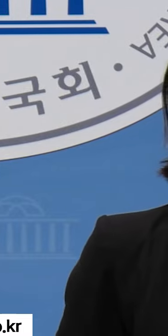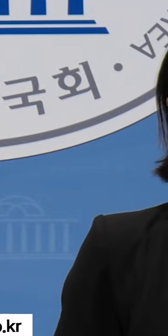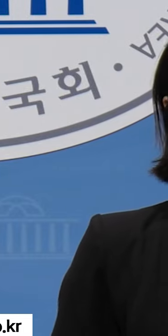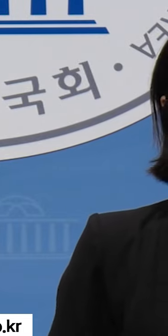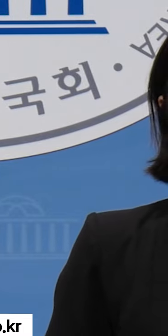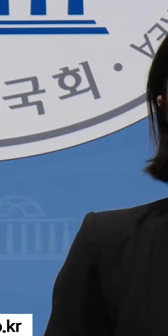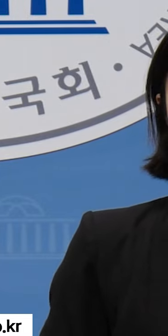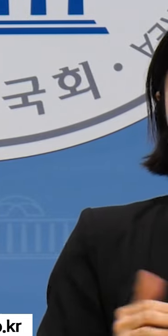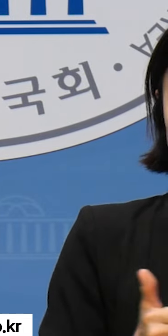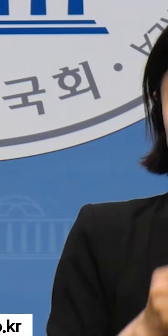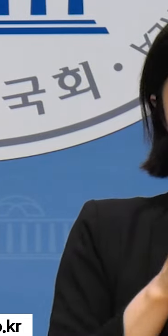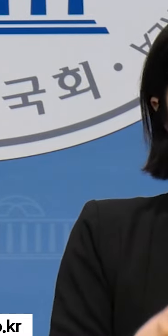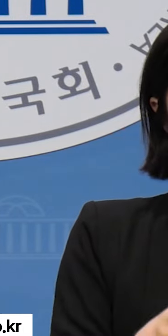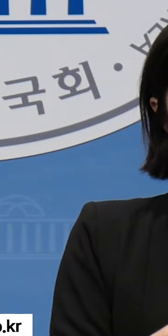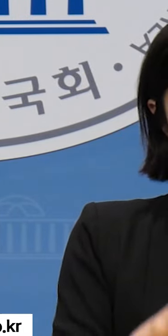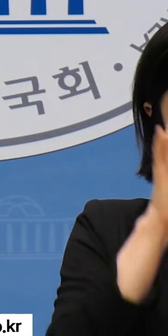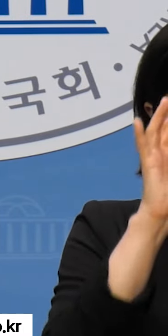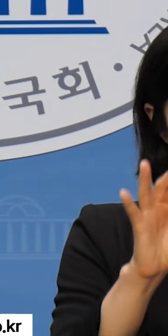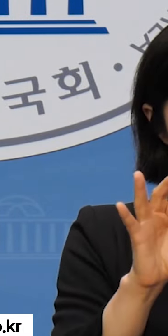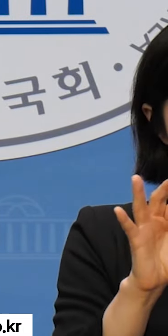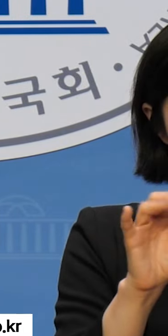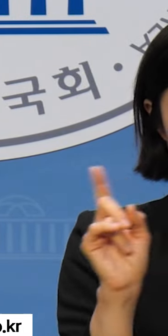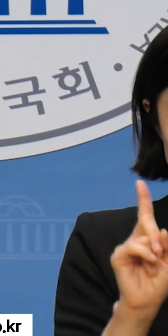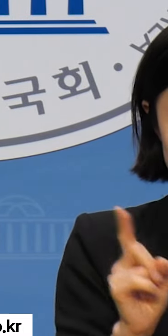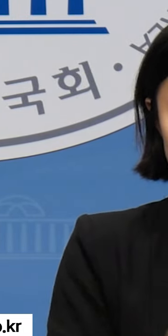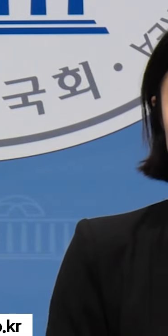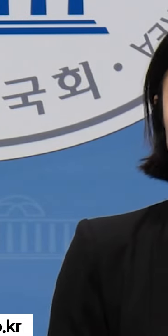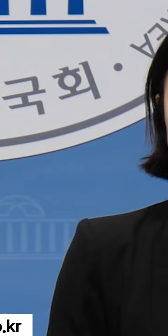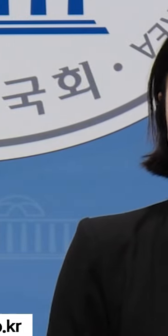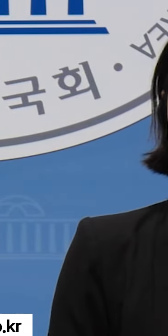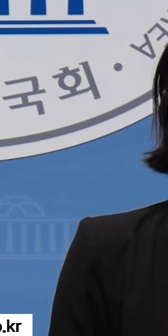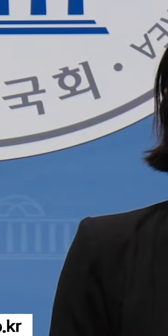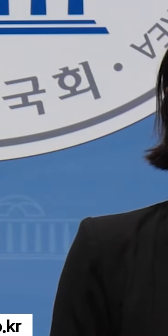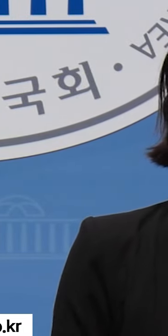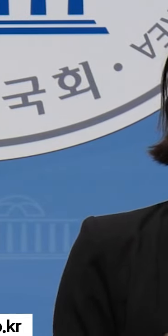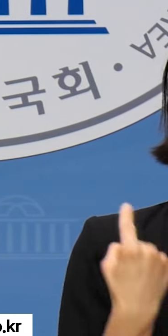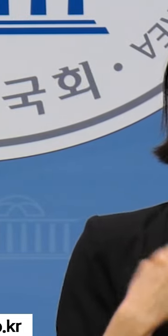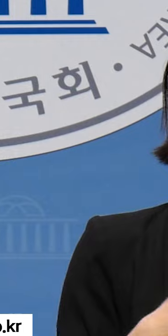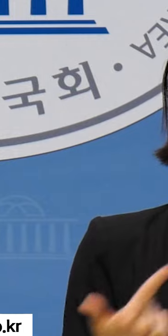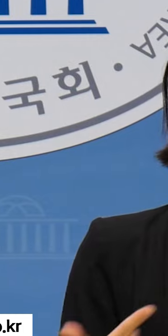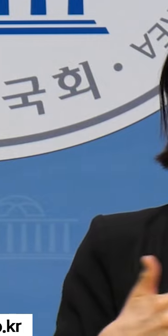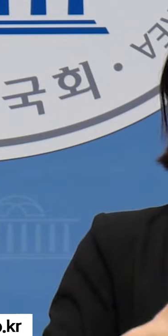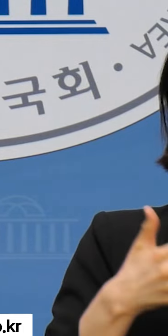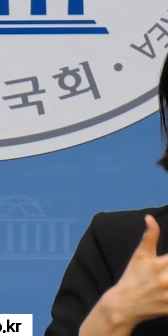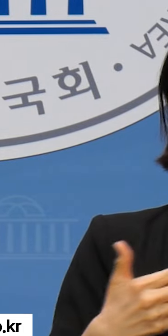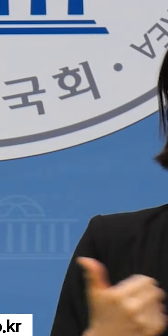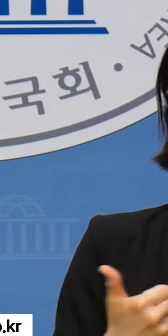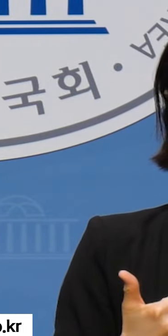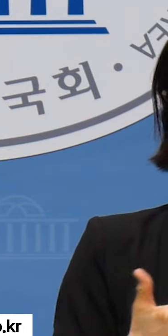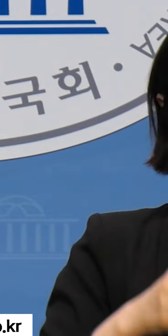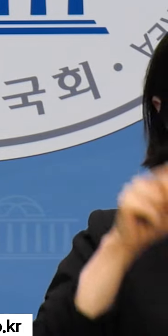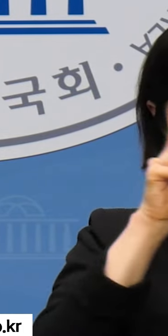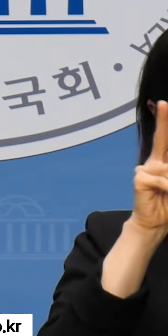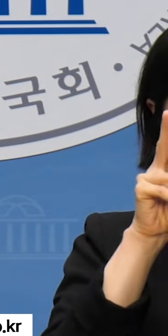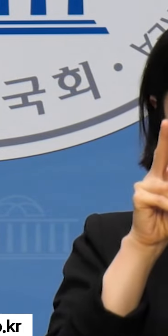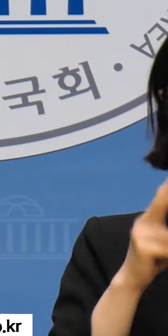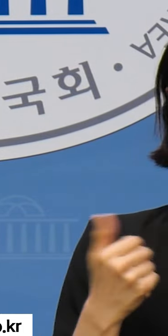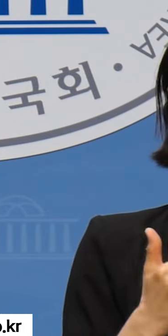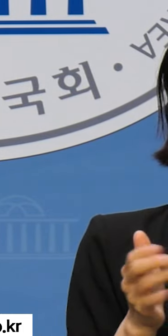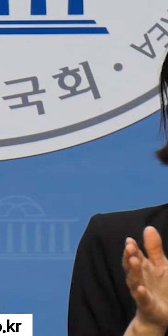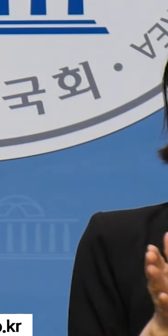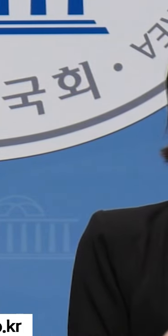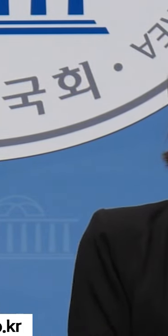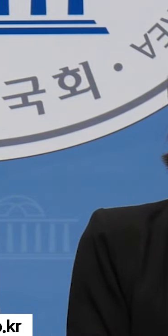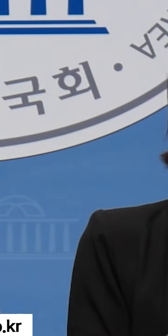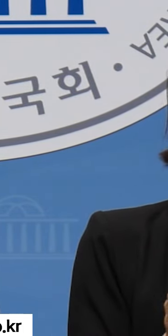하지만 국회법 근거와 전례가 드러나자 밤 8시 회의 속개 이후 번개처럼 안조위